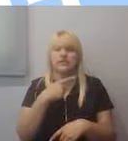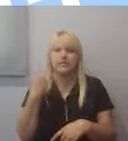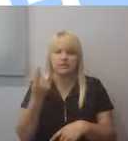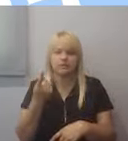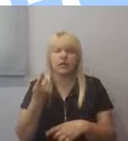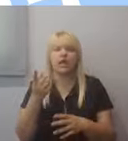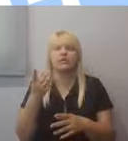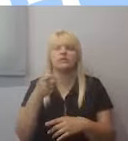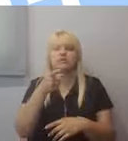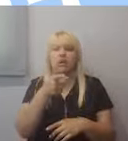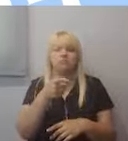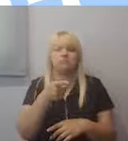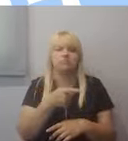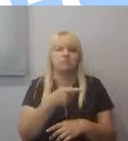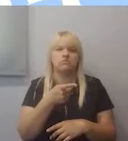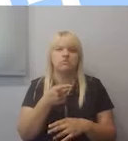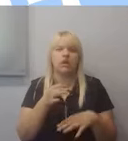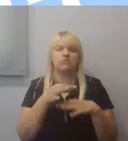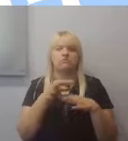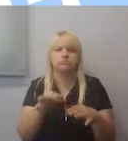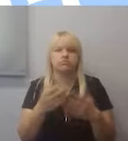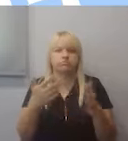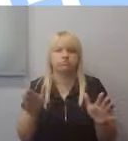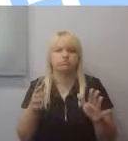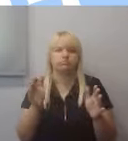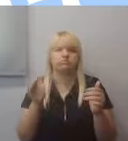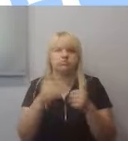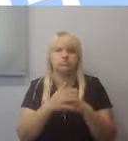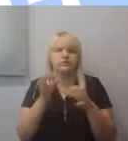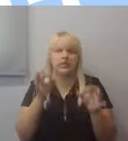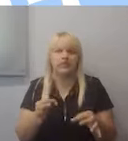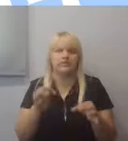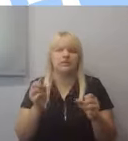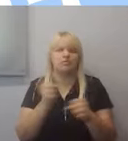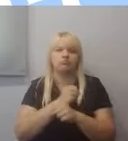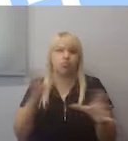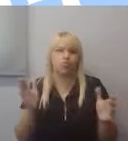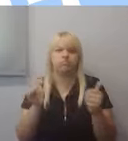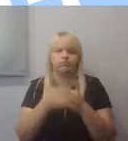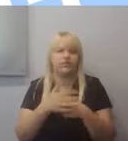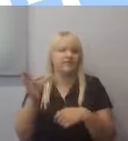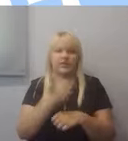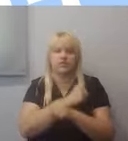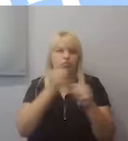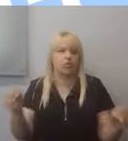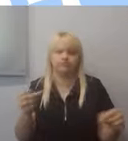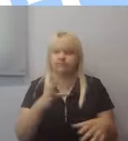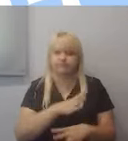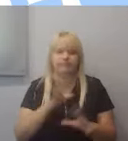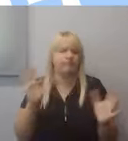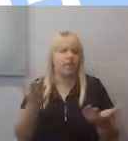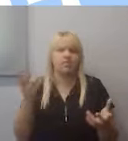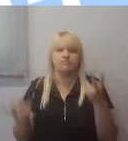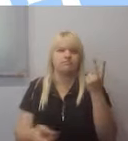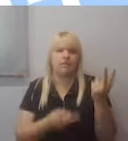saka ar ar īstajām bumbu patvermēm nodrošināt visiem patvērumu bet mēs meklējam un un labi